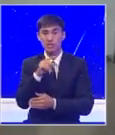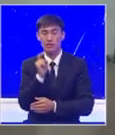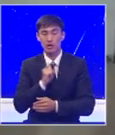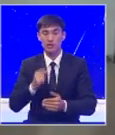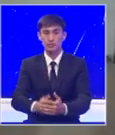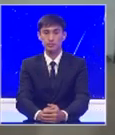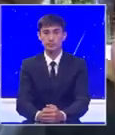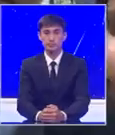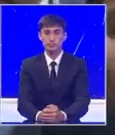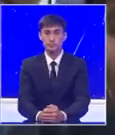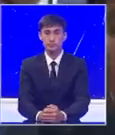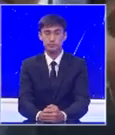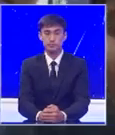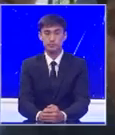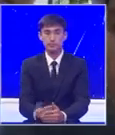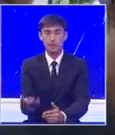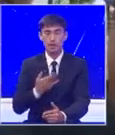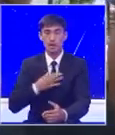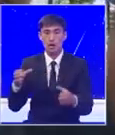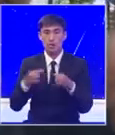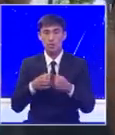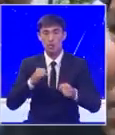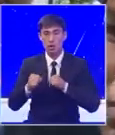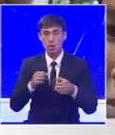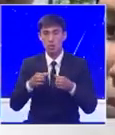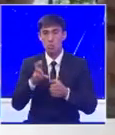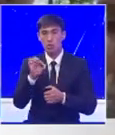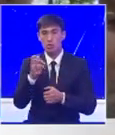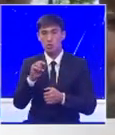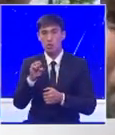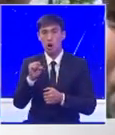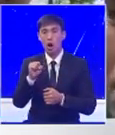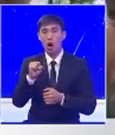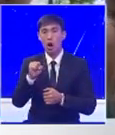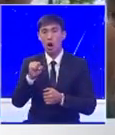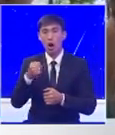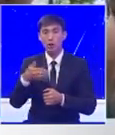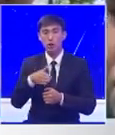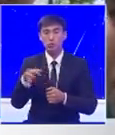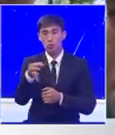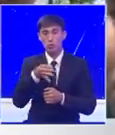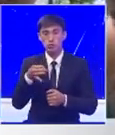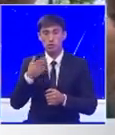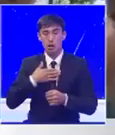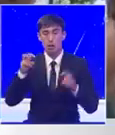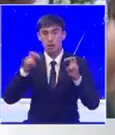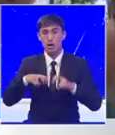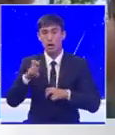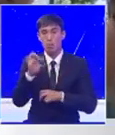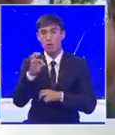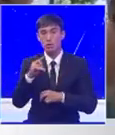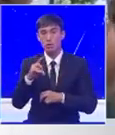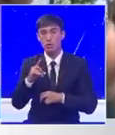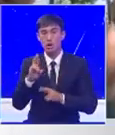характера. Я командир команды «Балдашам» с Атравской области. Я приехала в Балдаурен как